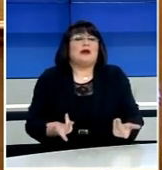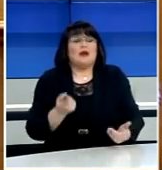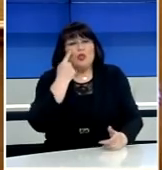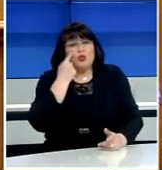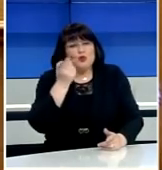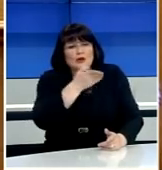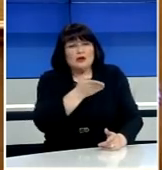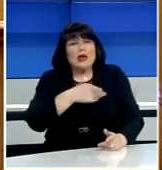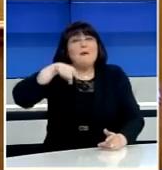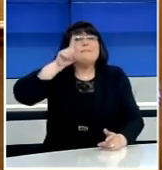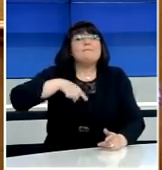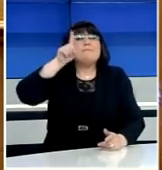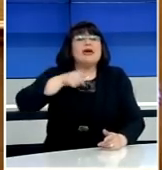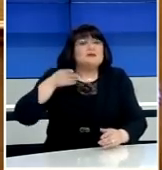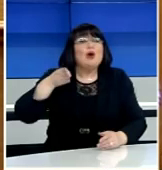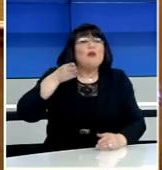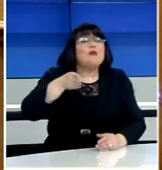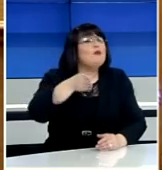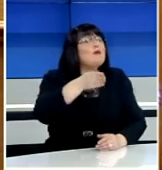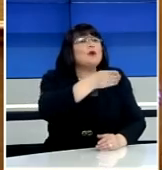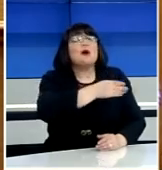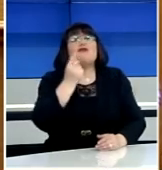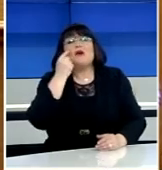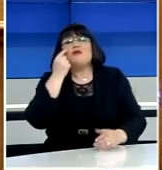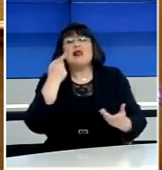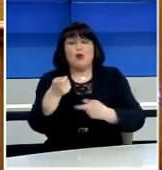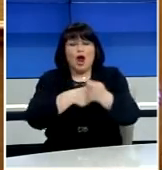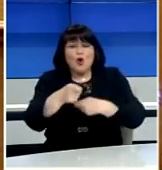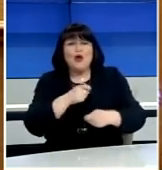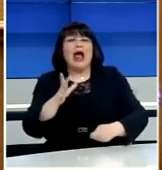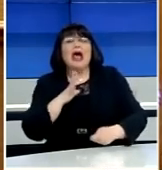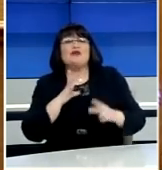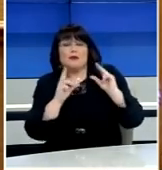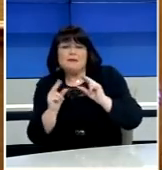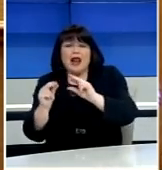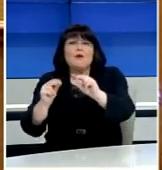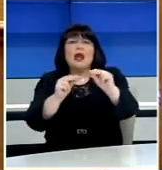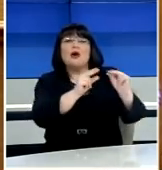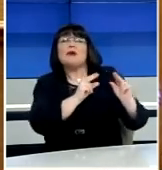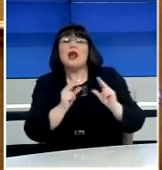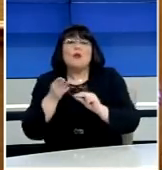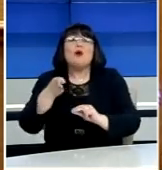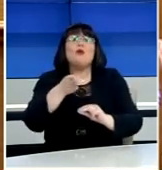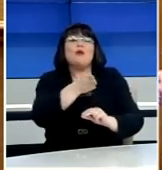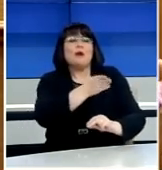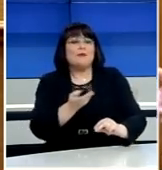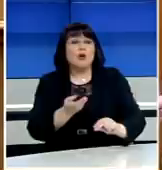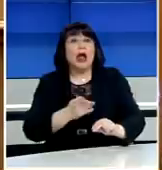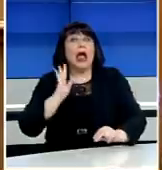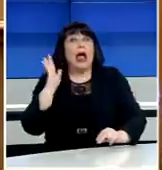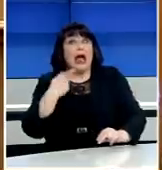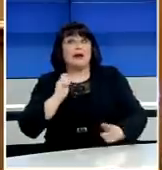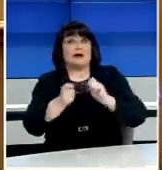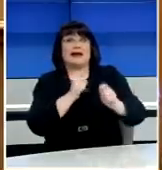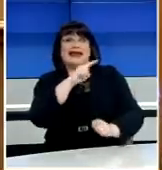Πηγαίνετε, εγώ όλες αυτές τις μέρες κυκλοφορώ. Την αγορά, στους ανθρώπους της αγοράς. Μιλάω με τους ανθρώπους της αγοράς. Εάν τα είχατε ρίξει